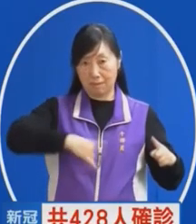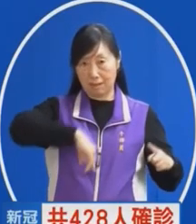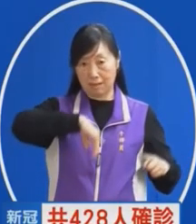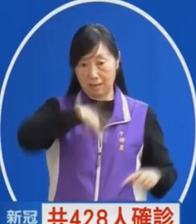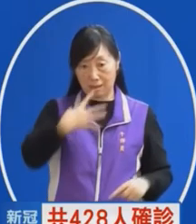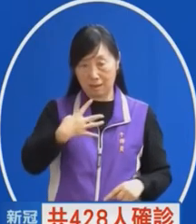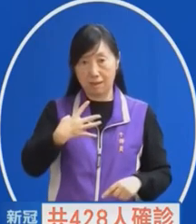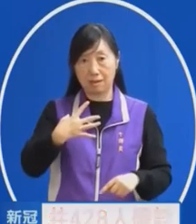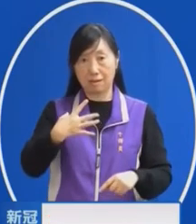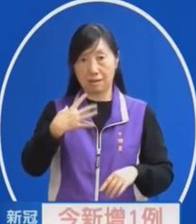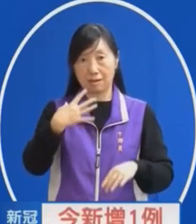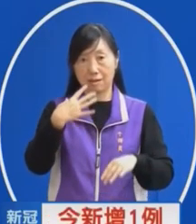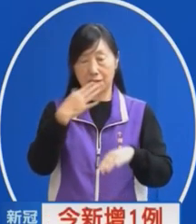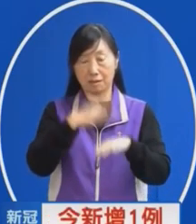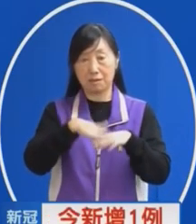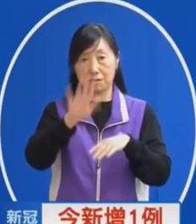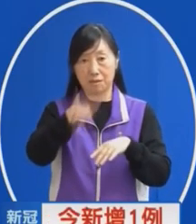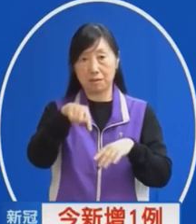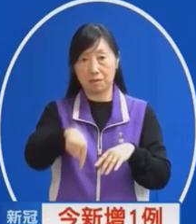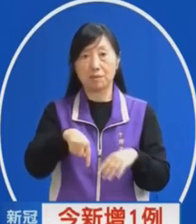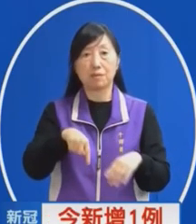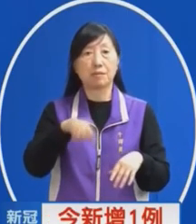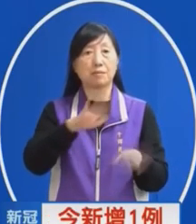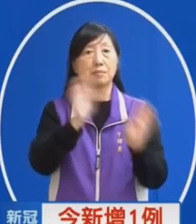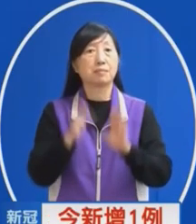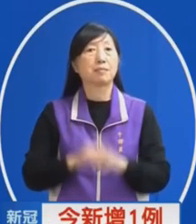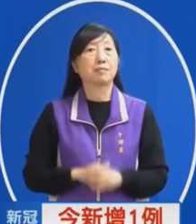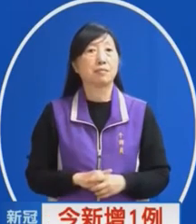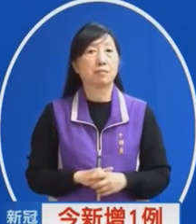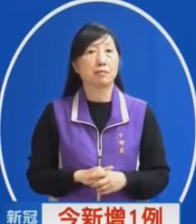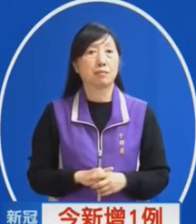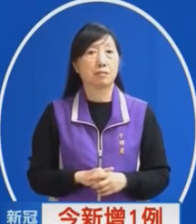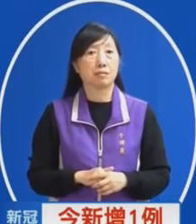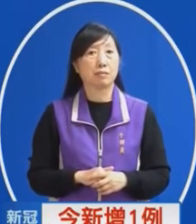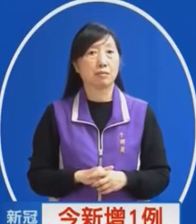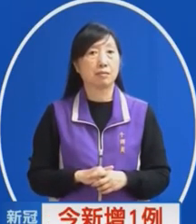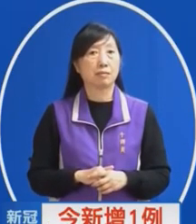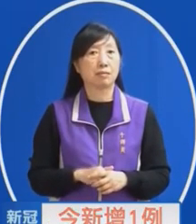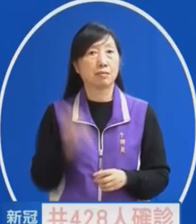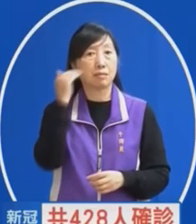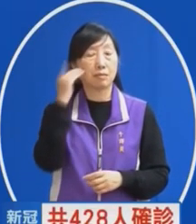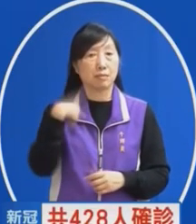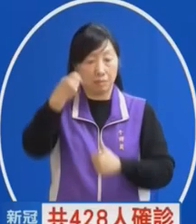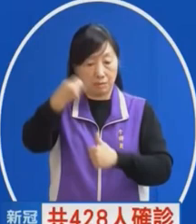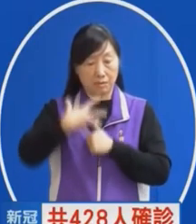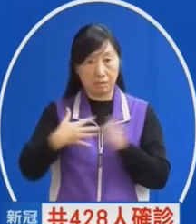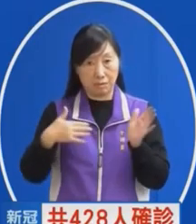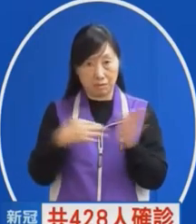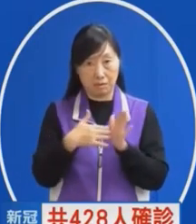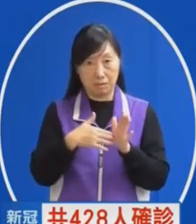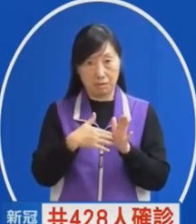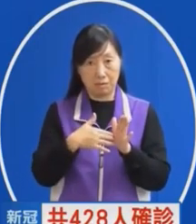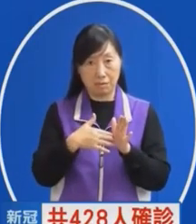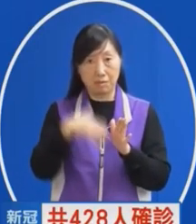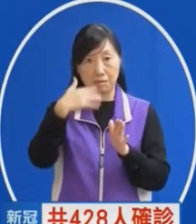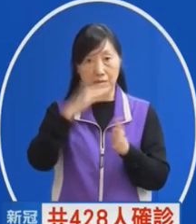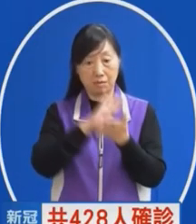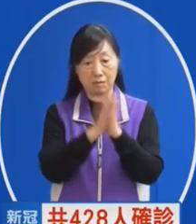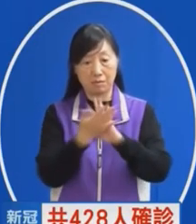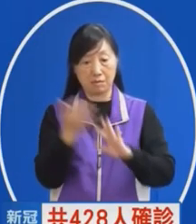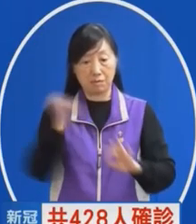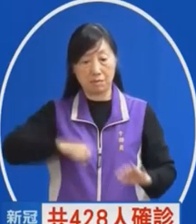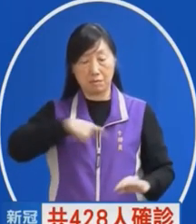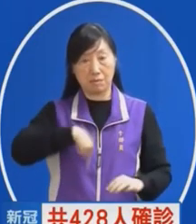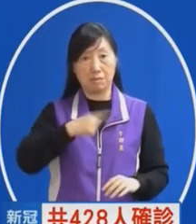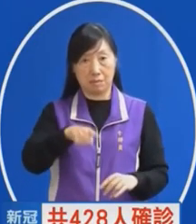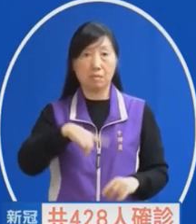疫力的一个反应，然后呢，所以对于说得到感染以后那会出现抗体，这当然是非常自